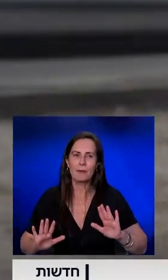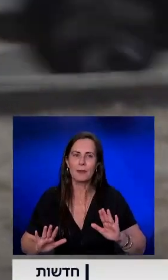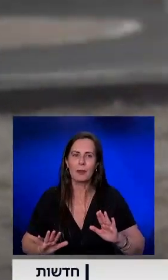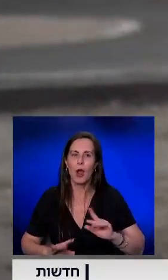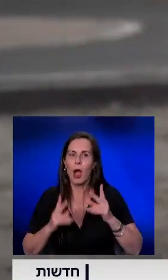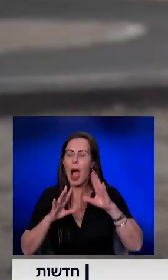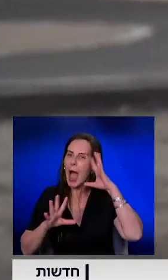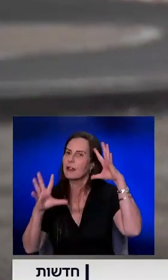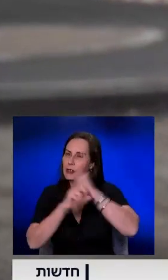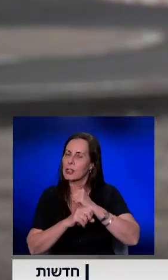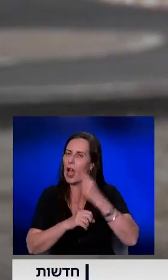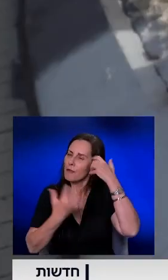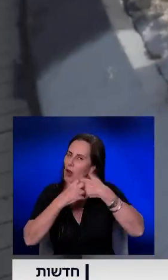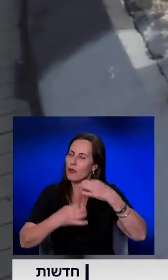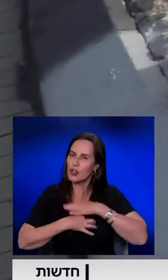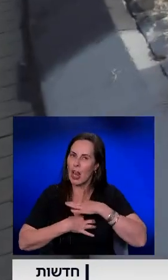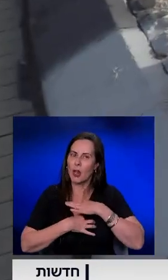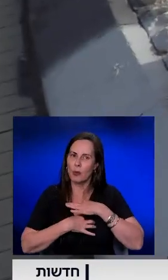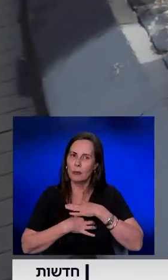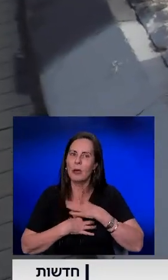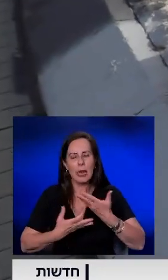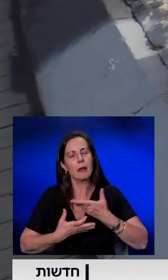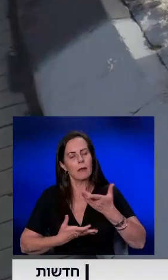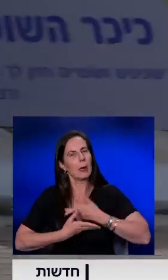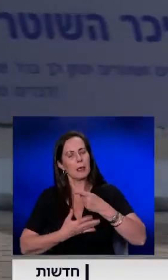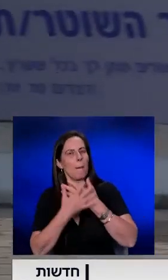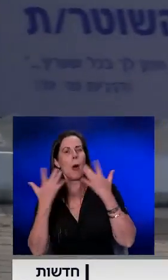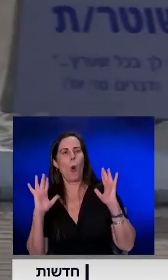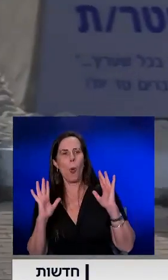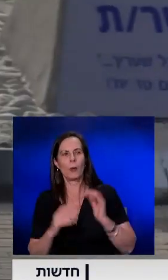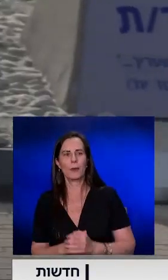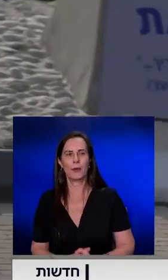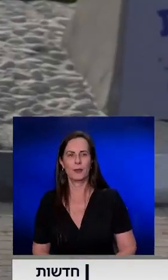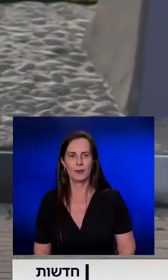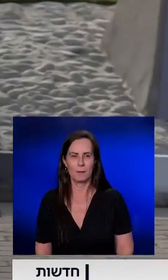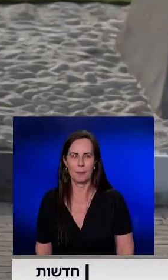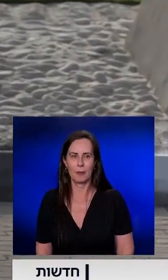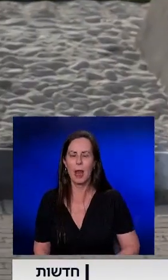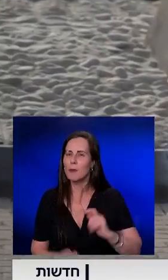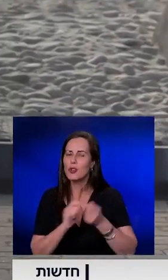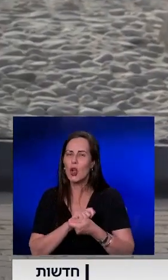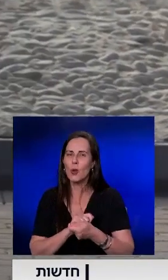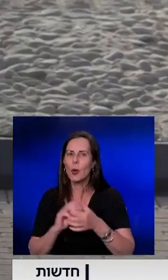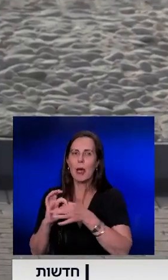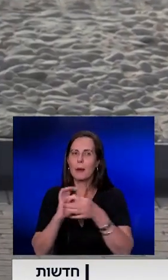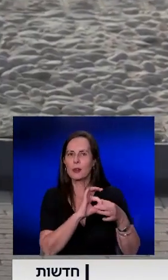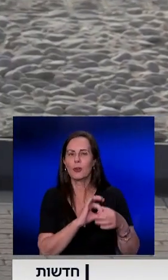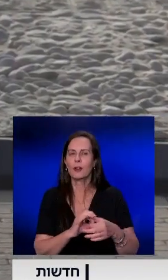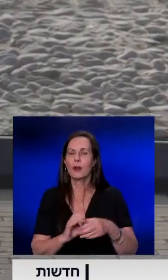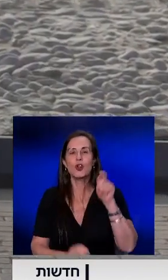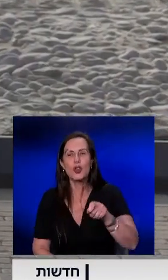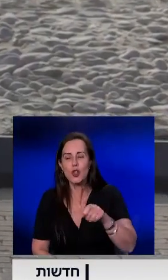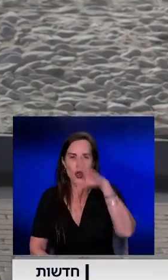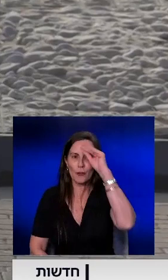העין, התפיסה והחשיבה שלנו תגבל את זה כברור מאליו. למה לא שינו את הפסוק, שופטות ושוטרות, תתני